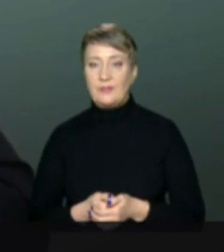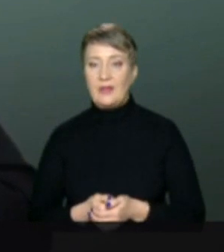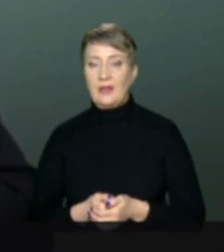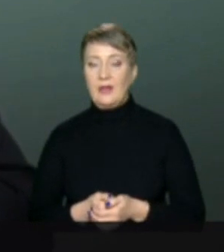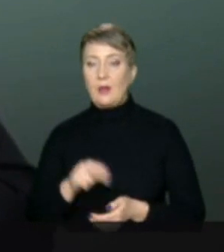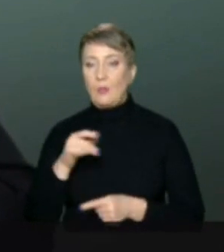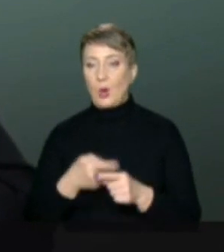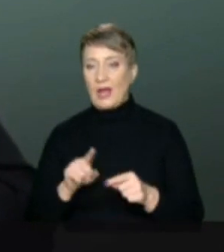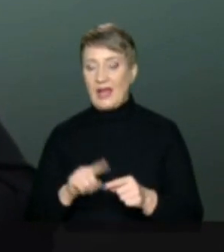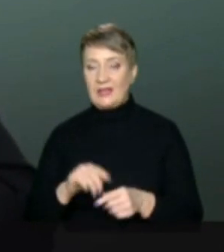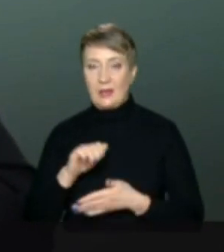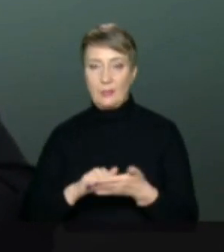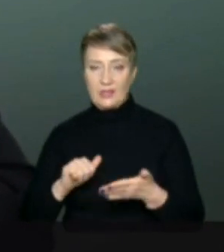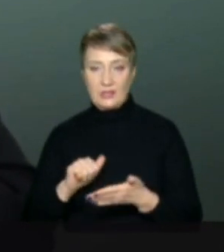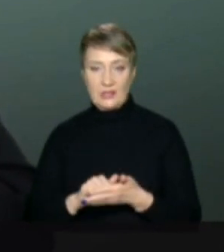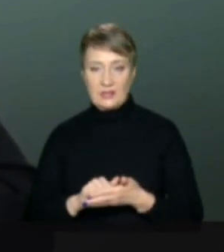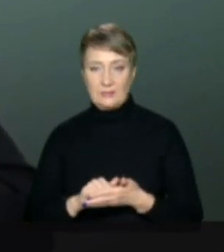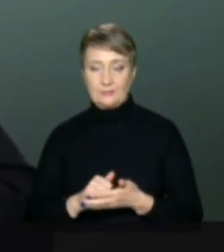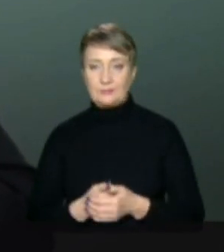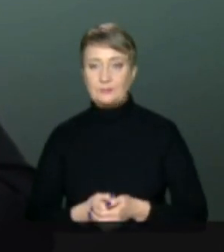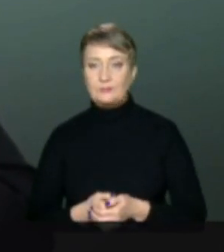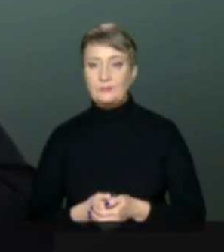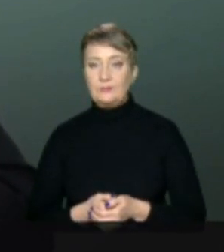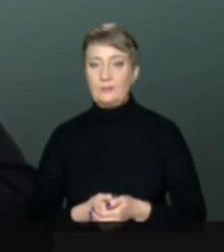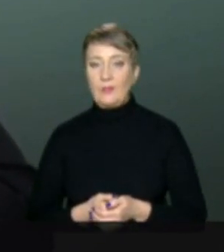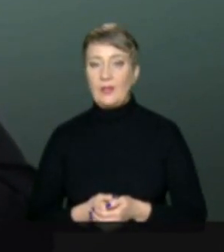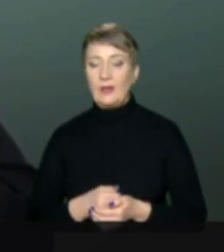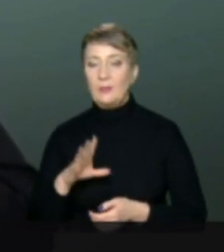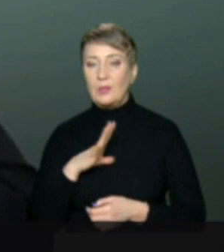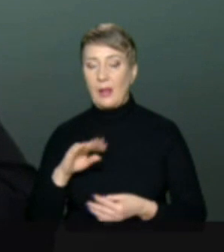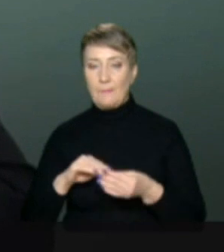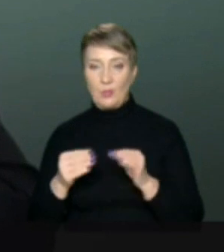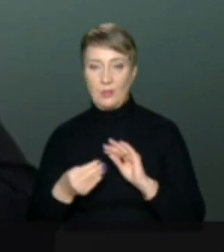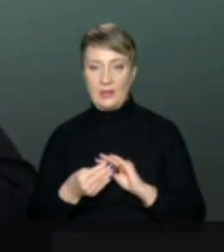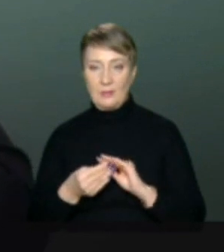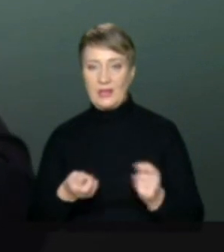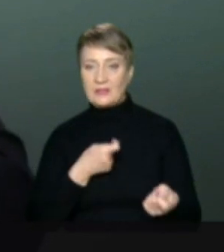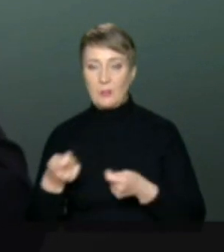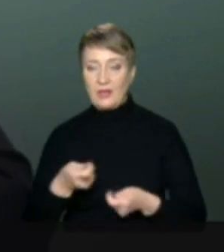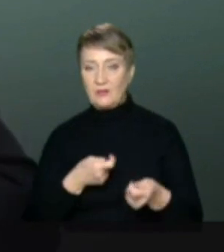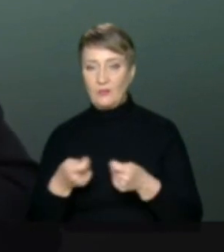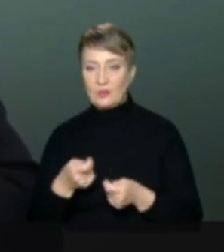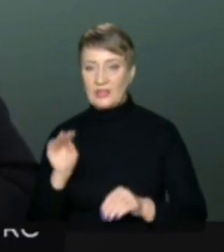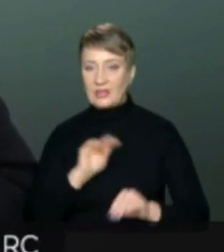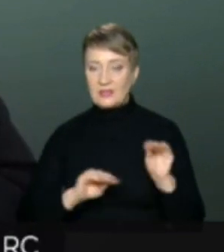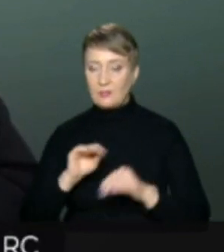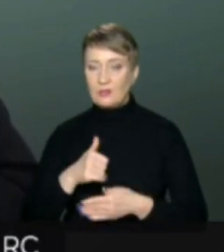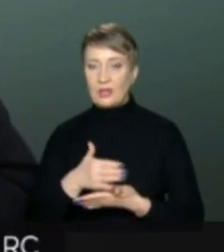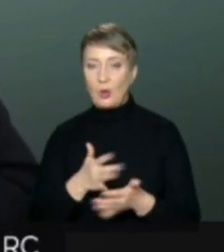причине Брэдли вывели из Сирии, потому что там была проблема с подвозом всего запчастей и обслуживания